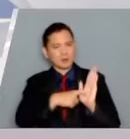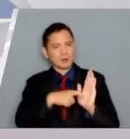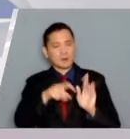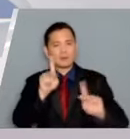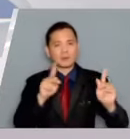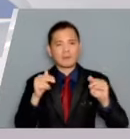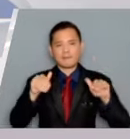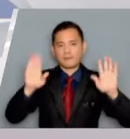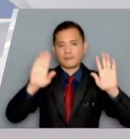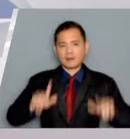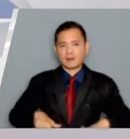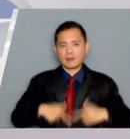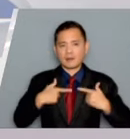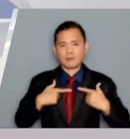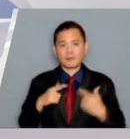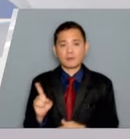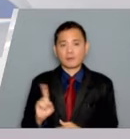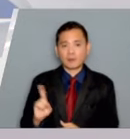Bam Alegre